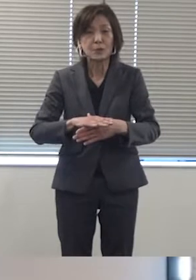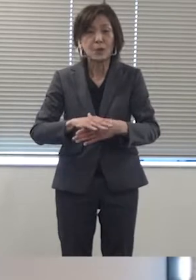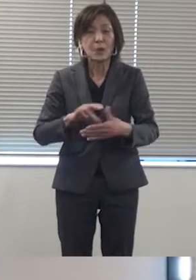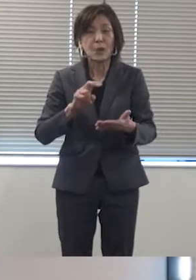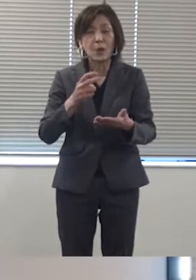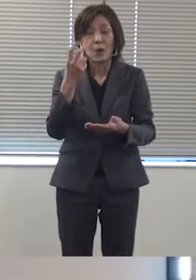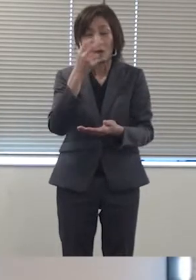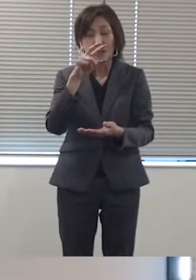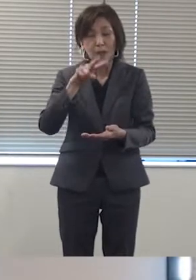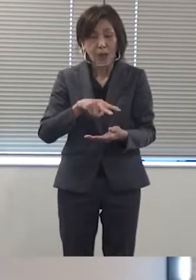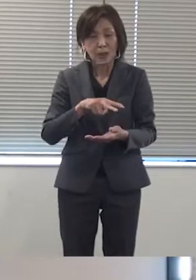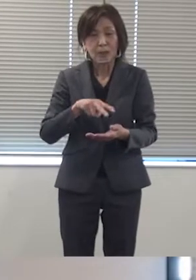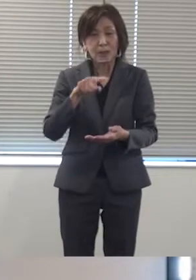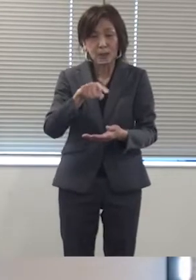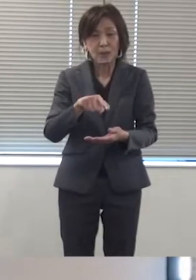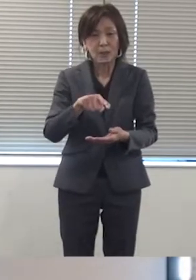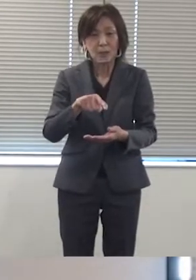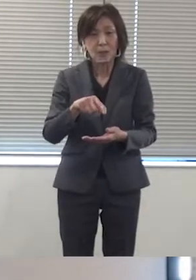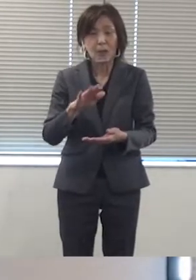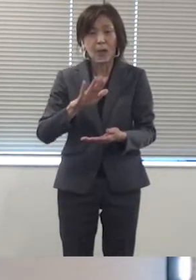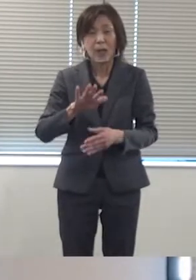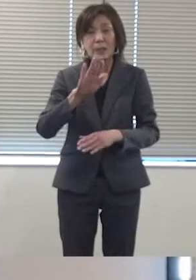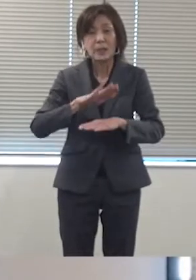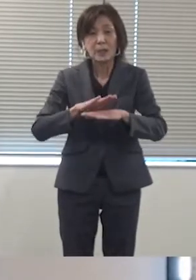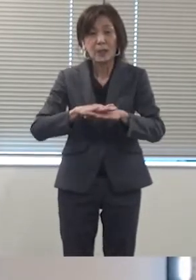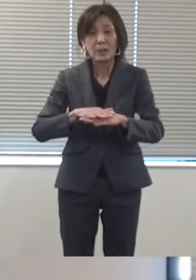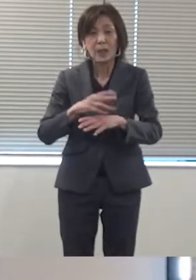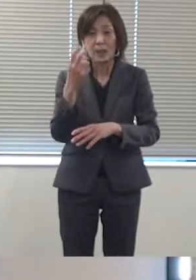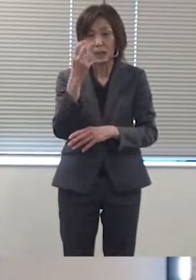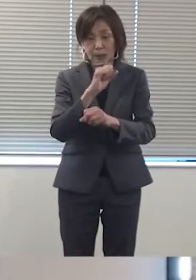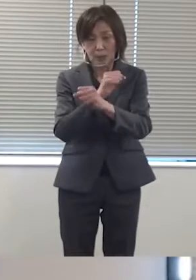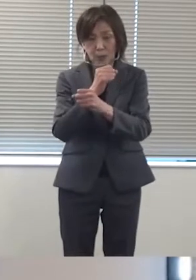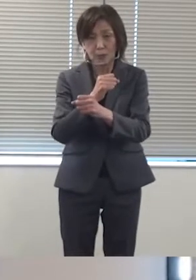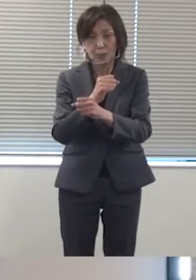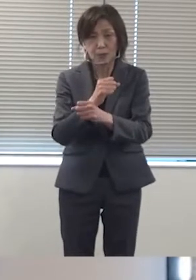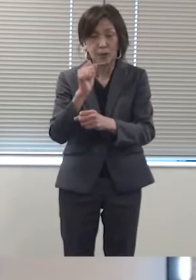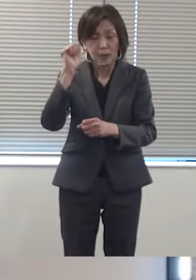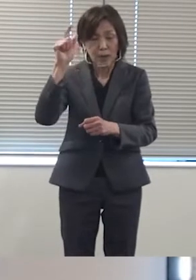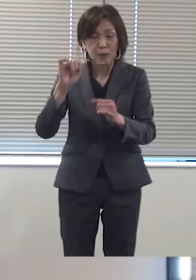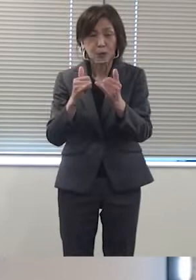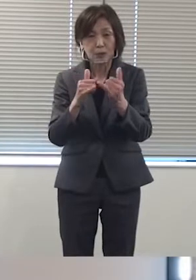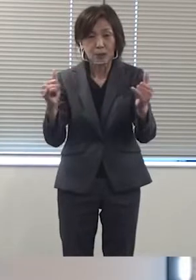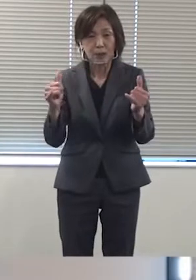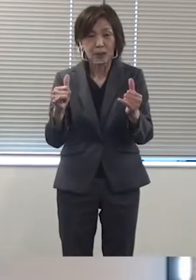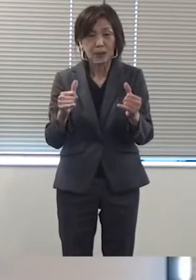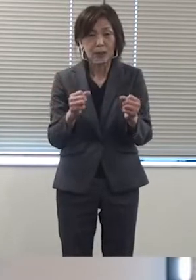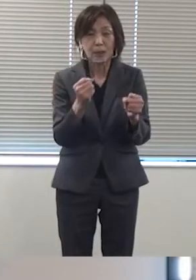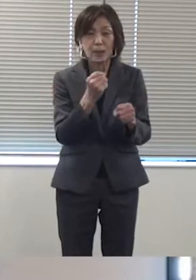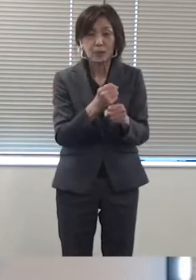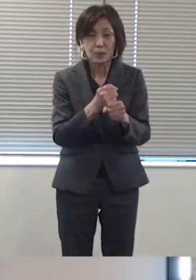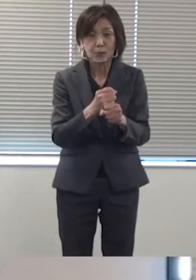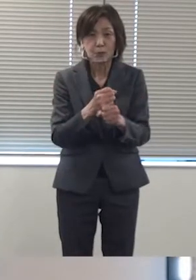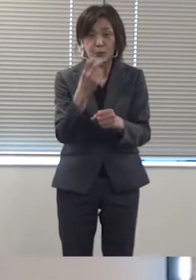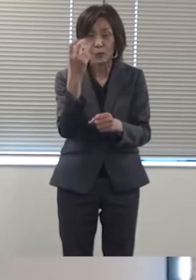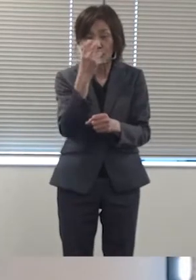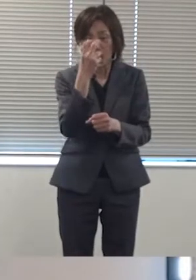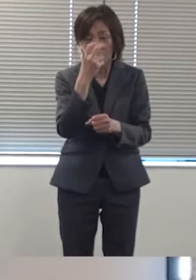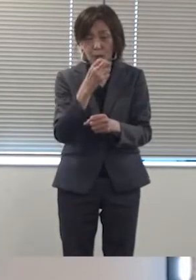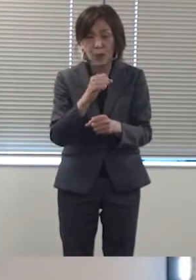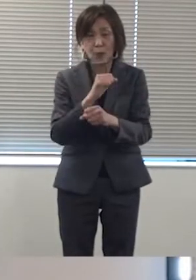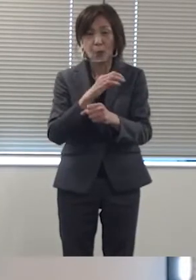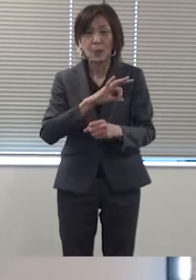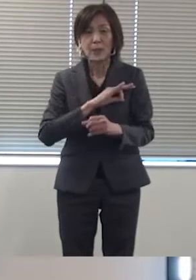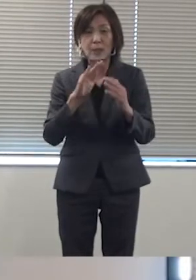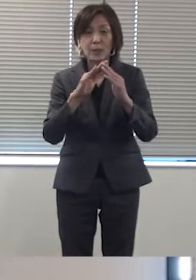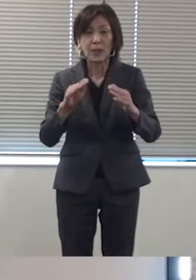ため有識者等で構成いたします検討委員会を設置するものでございます。そしてその下丸